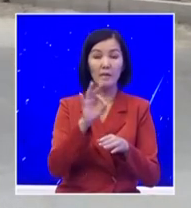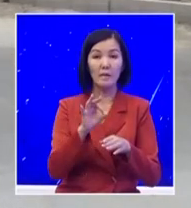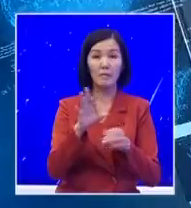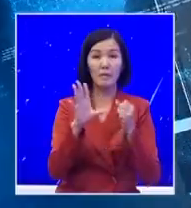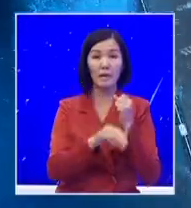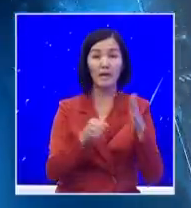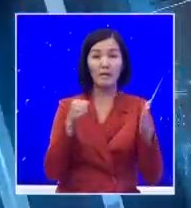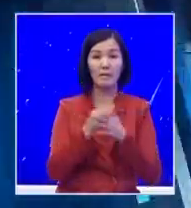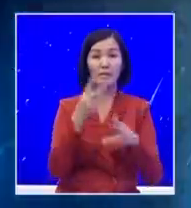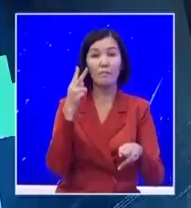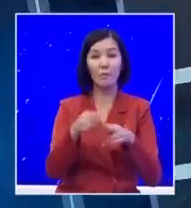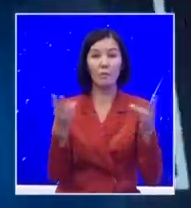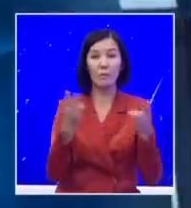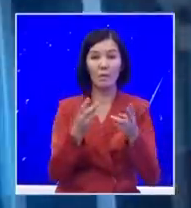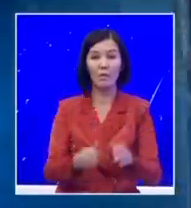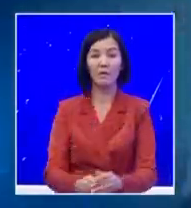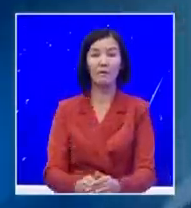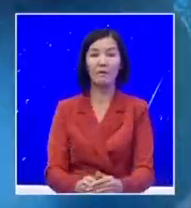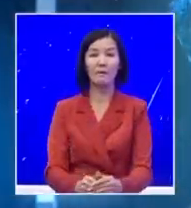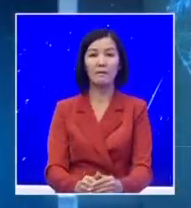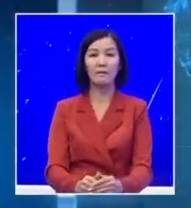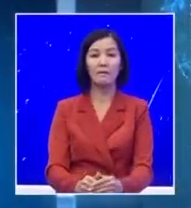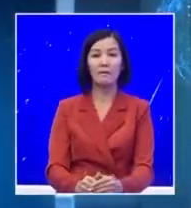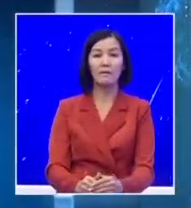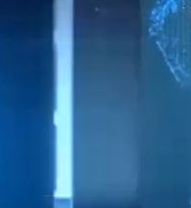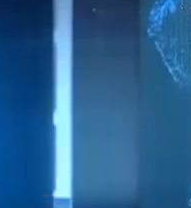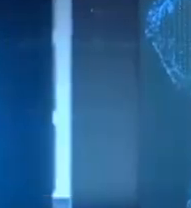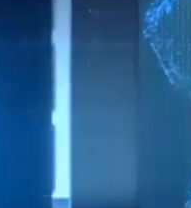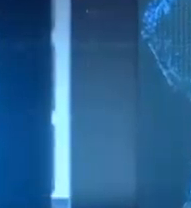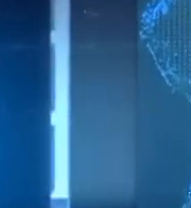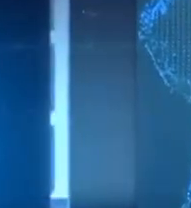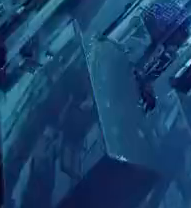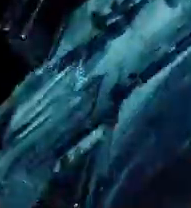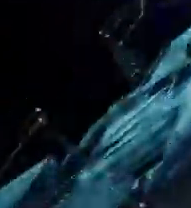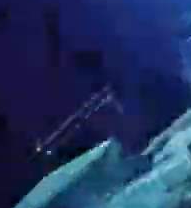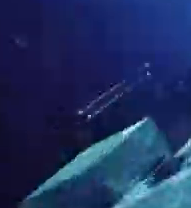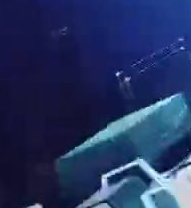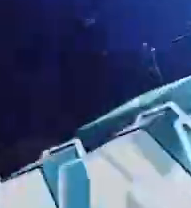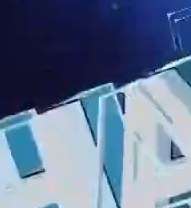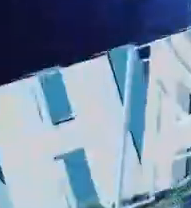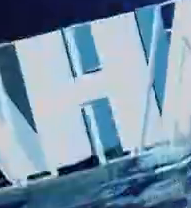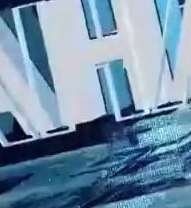керек. Меруерт Қыдырбайқызы, Айдос Қалиев, Жетісу телеарнасы.